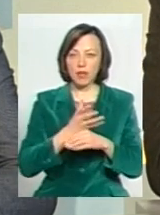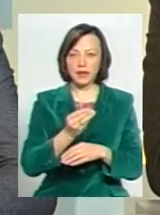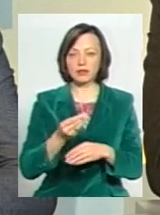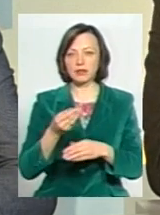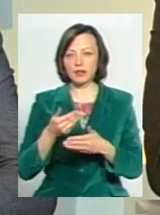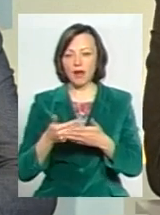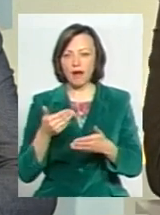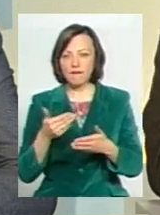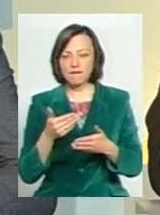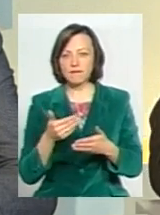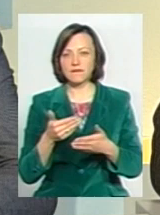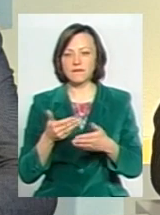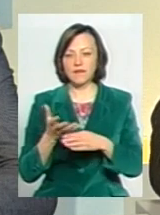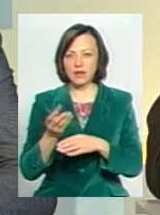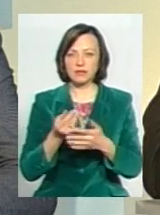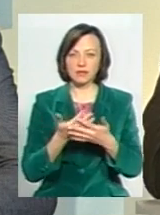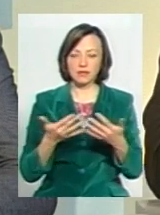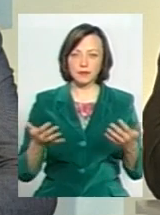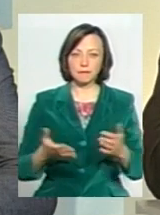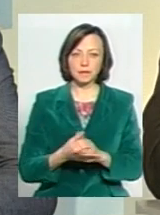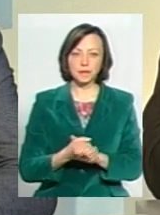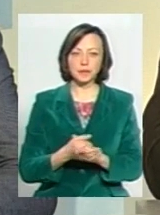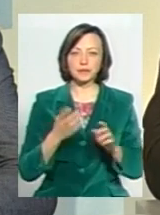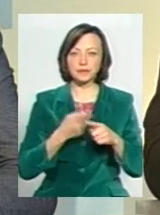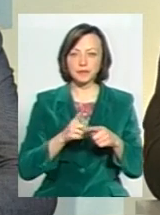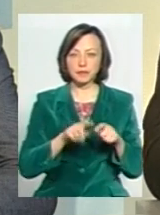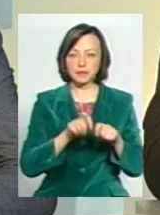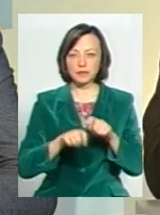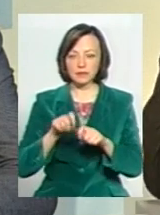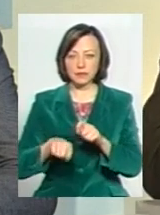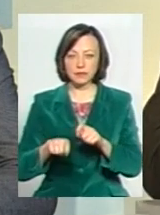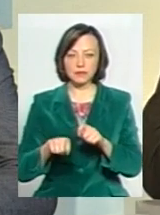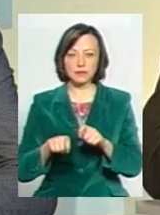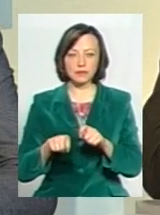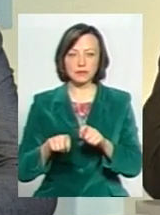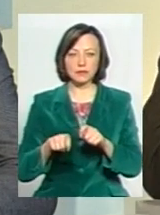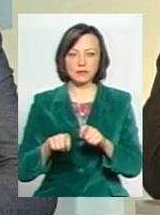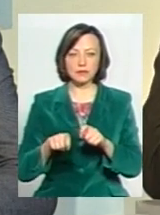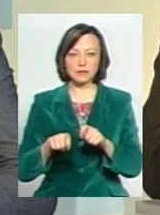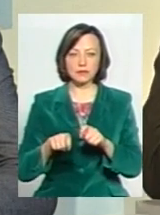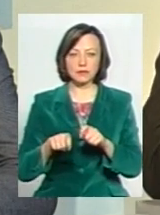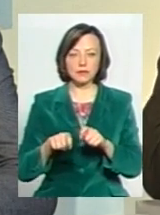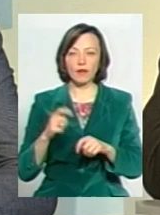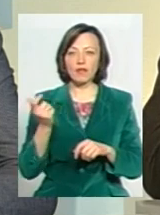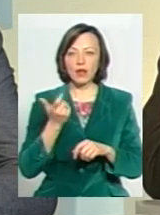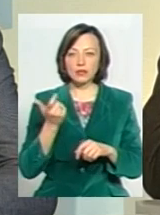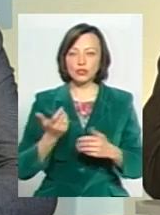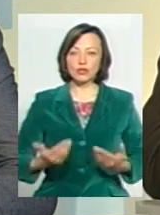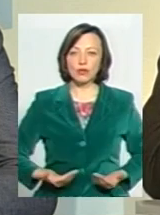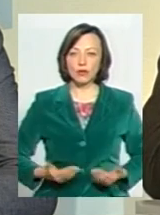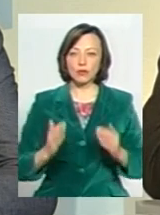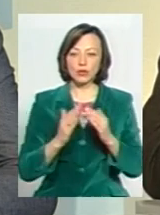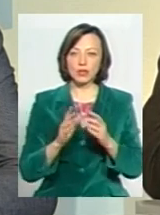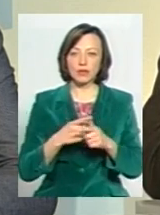чи всіх повноважень управління праці. В часі перевірки стануть зараз власники житлових будинків чи власники ліфтів.